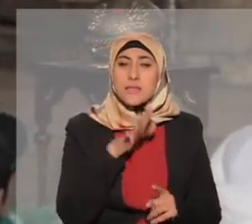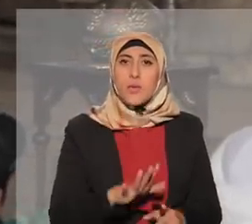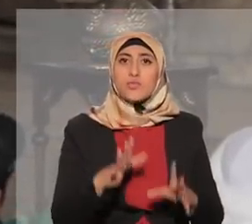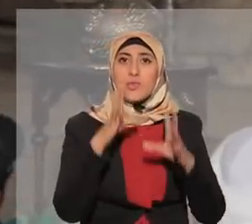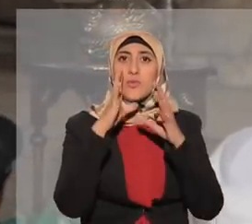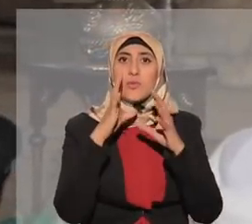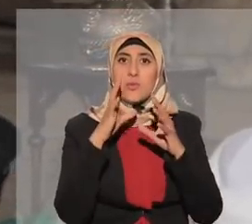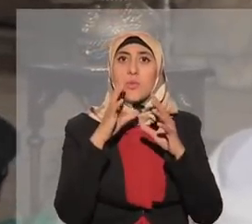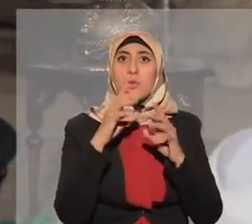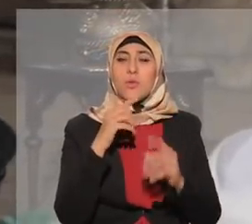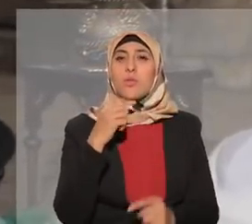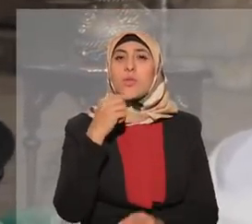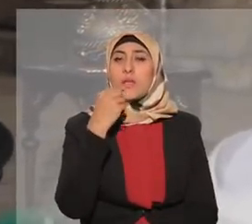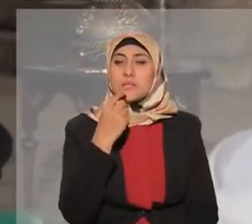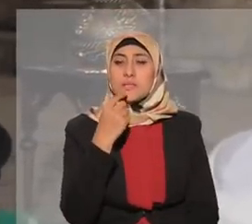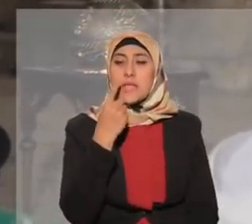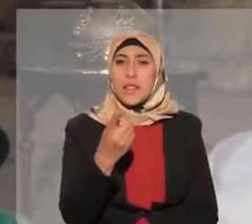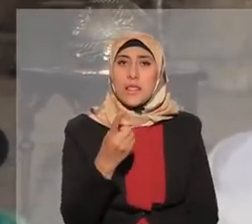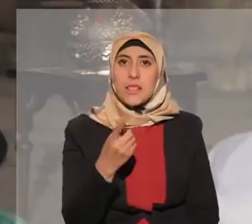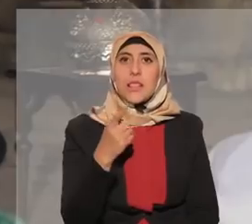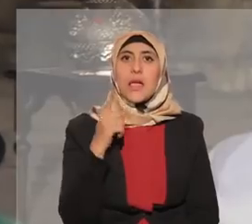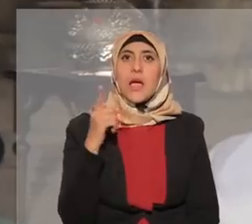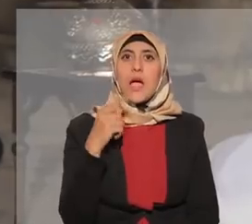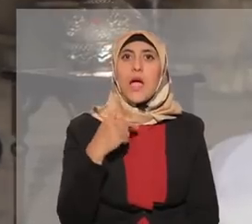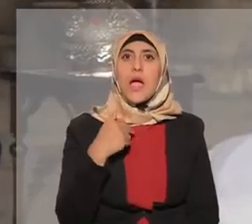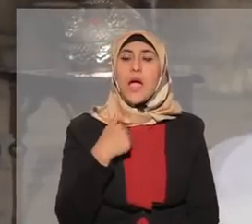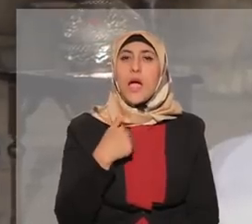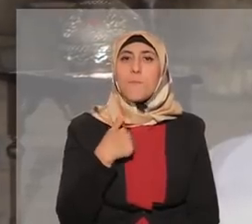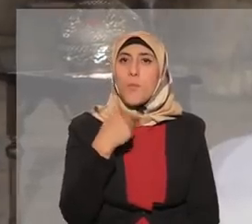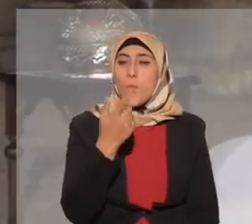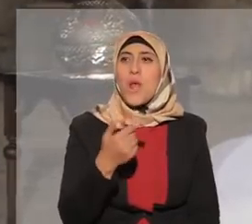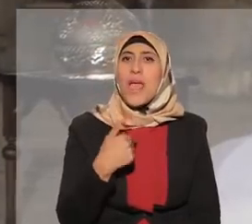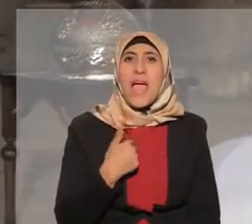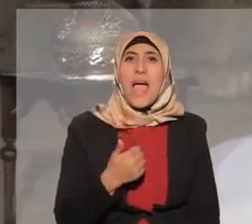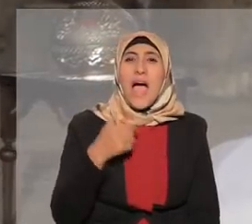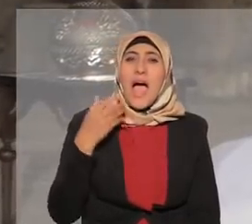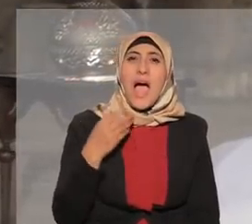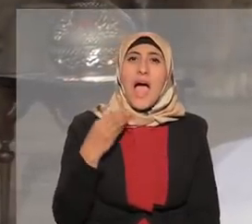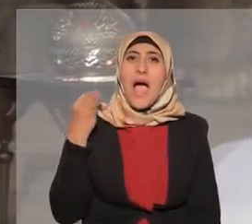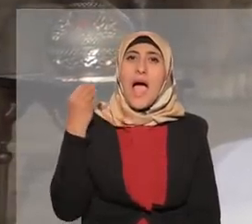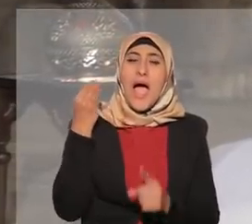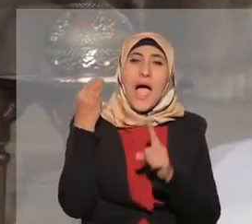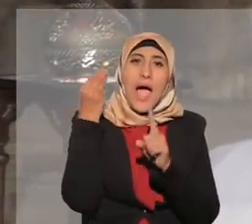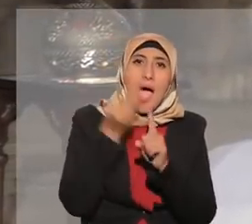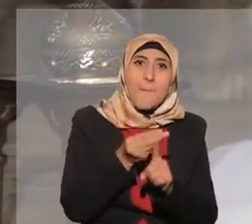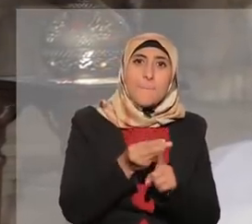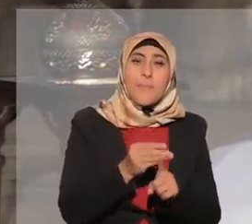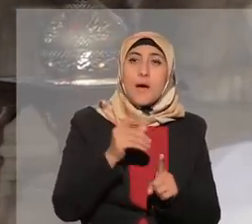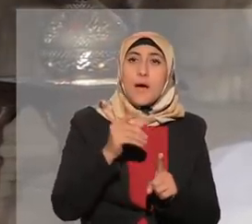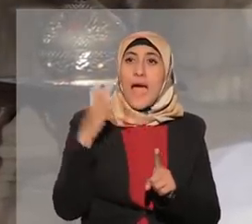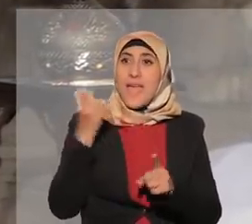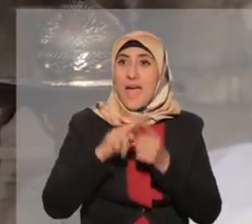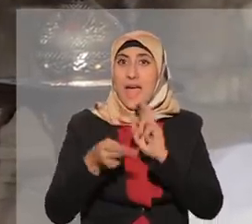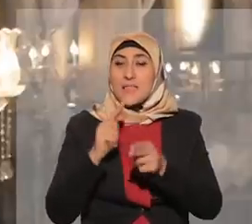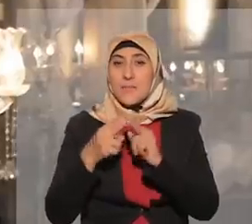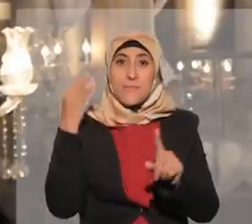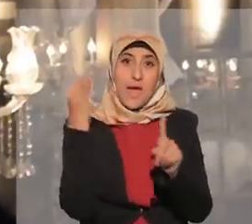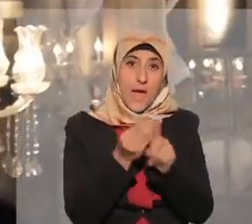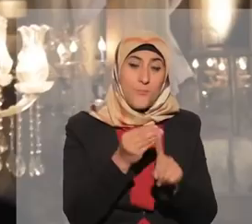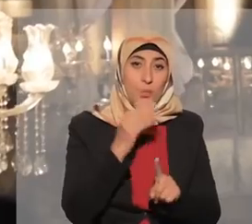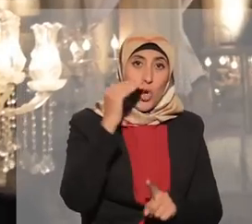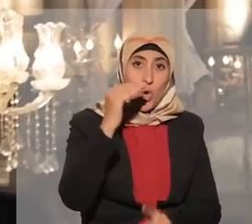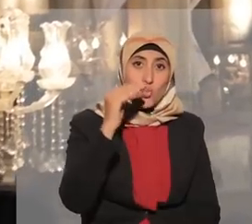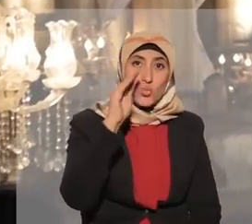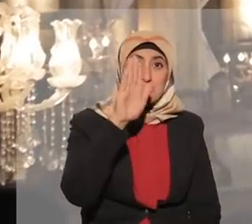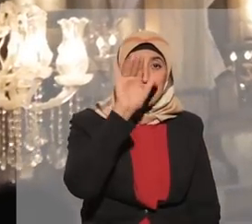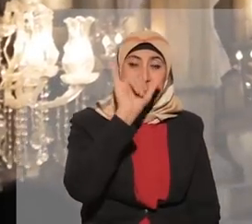الله عليه وسلم: حسين مني وأنا من حسين، أحب الله من أحب حسينا. فنحن